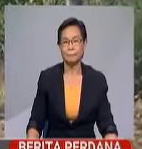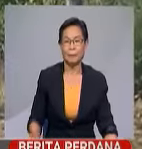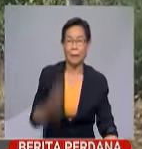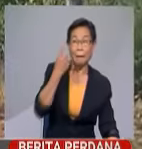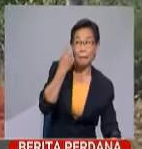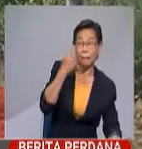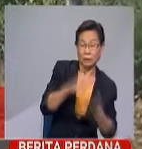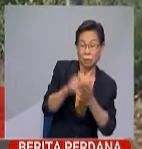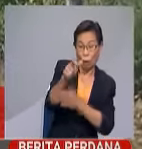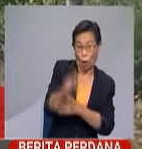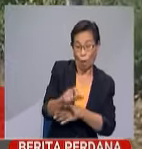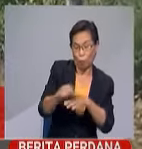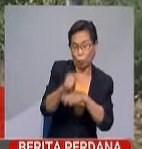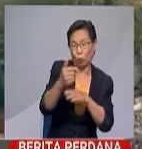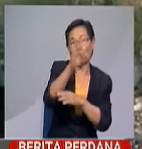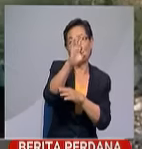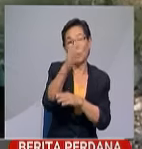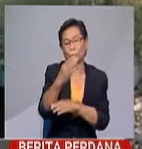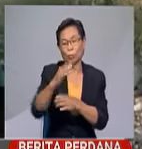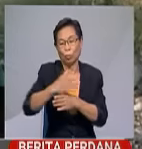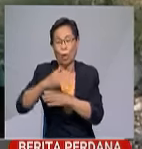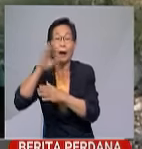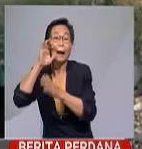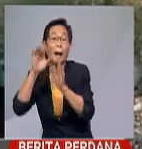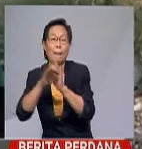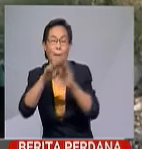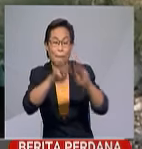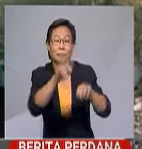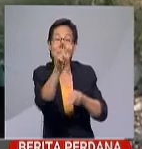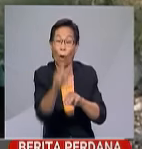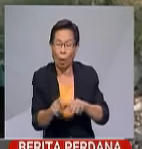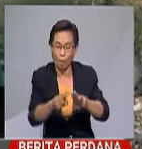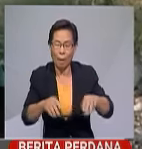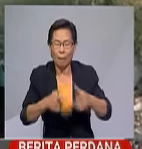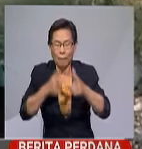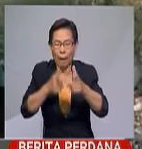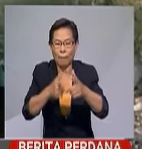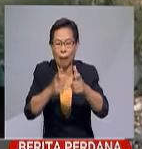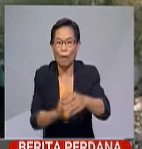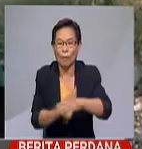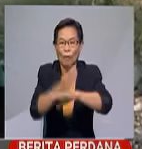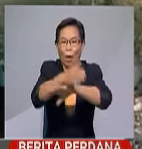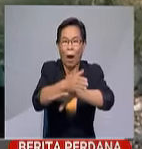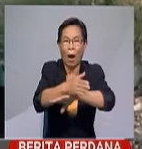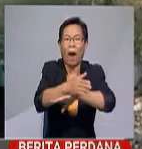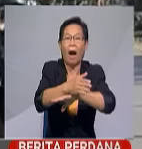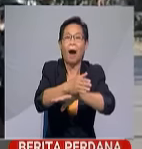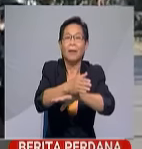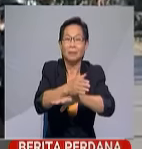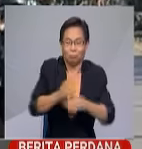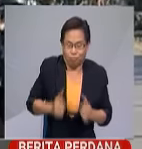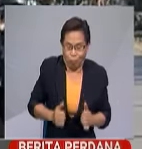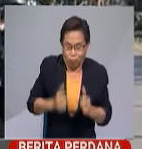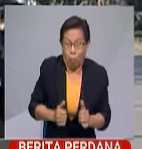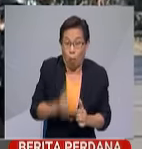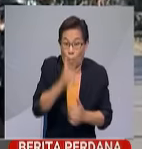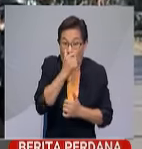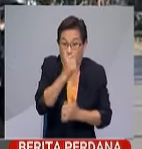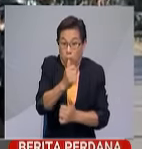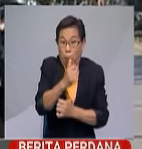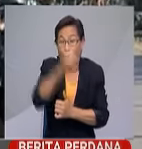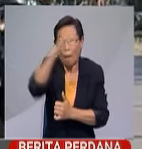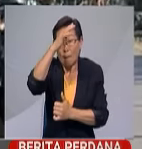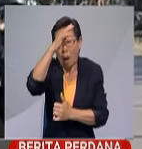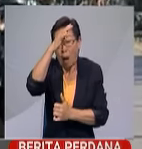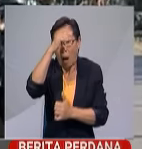Baru-baru ini, seorang pengguna Facebook berkongsi gambar seorang pelajar sedang berlari merentas desa. Apa yang menarik, terlibat si ayah